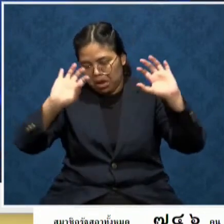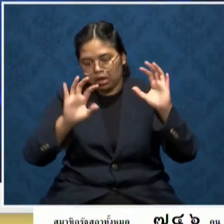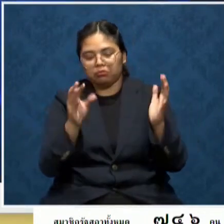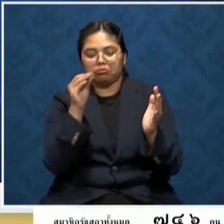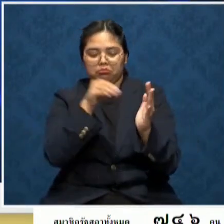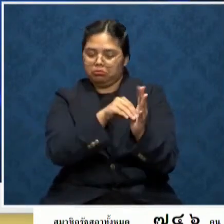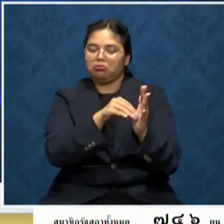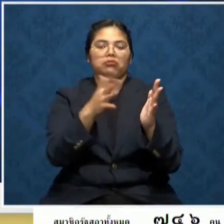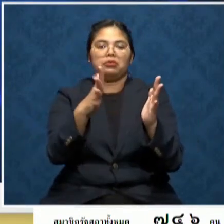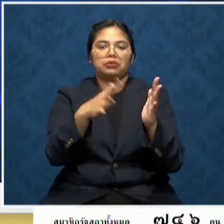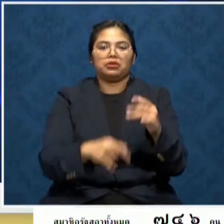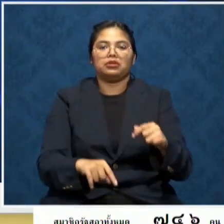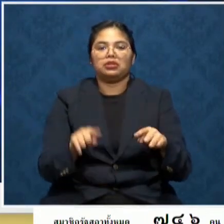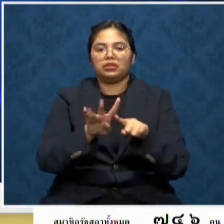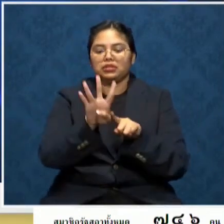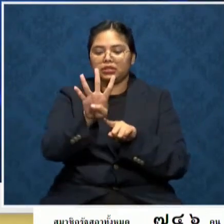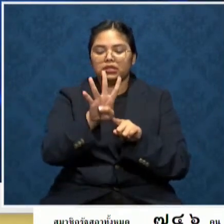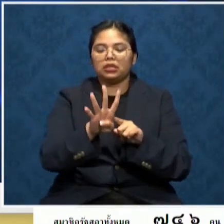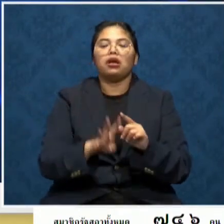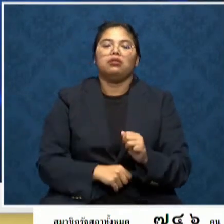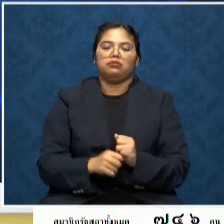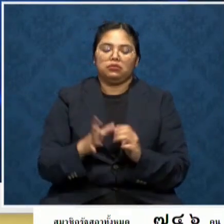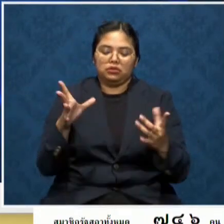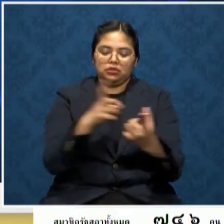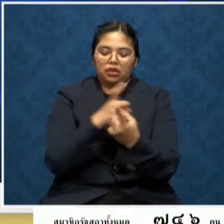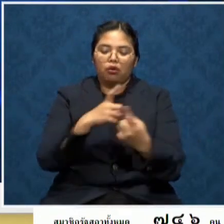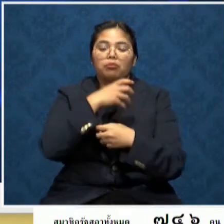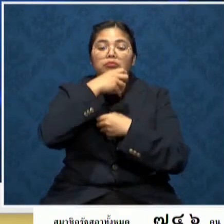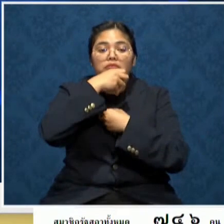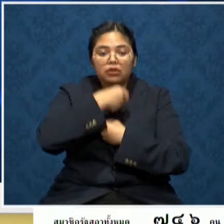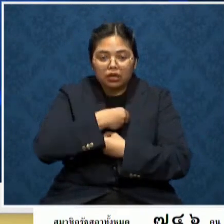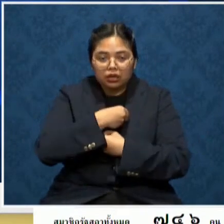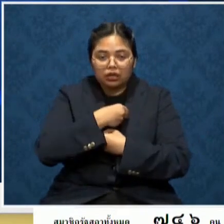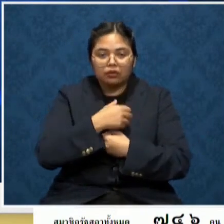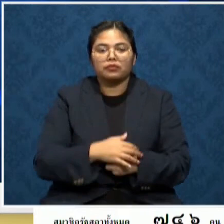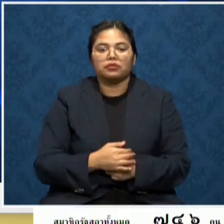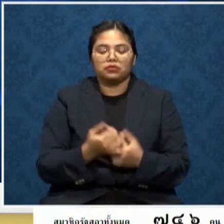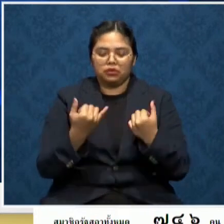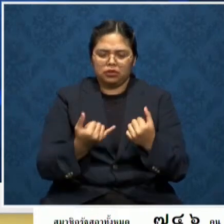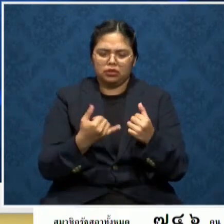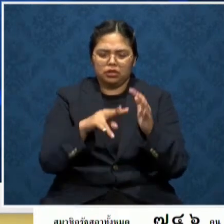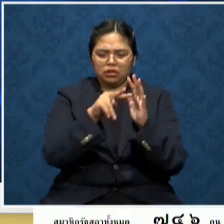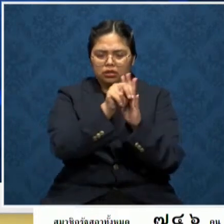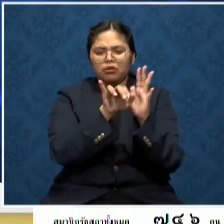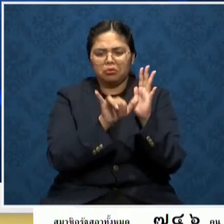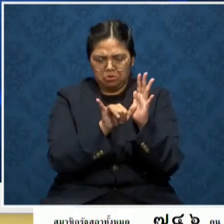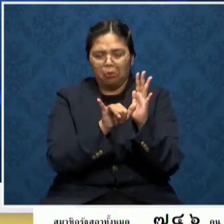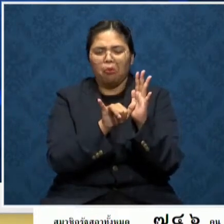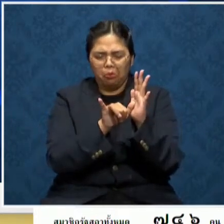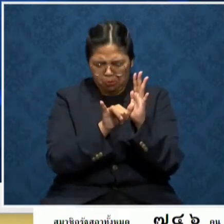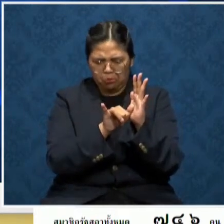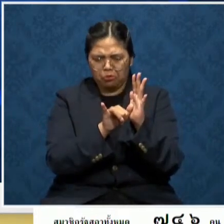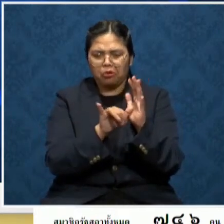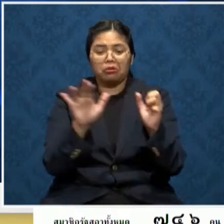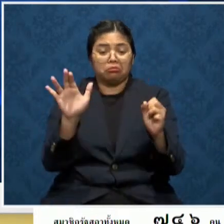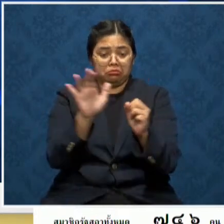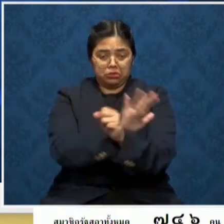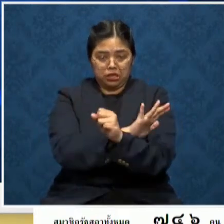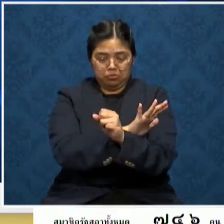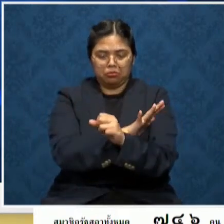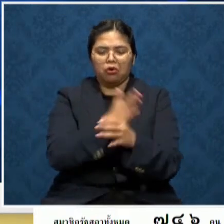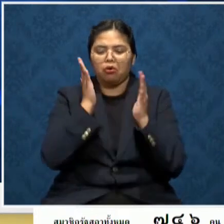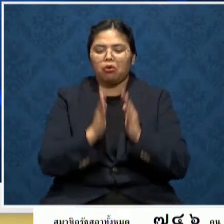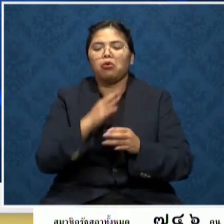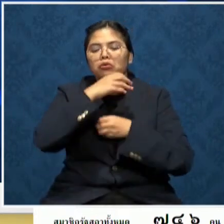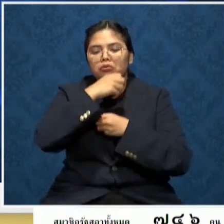ปัญหาที่ 4 ครั คปัหาสังคมสงไครับ รัฐบาลแนนอยบายว่าเราเข้าสู่สังคมสงไ แบบสมบรหอ Aging Societyมีผู้